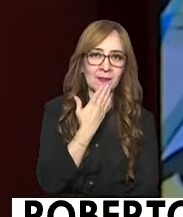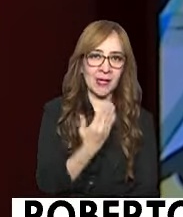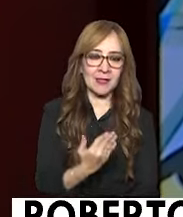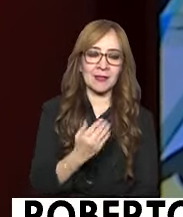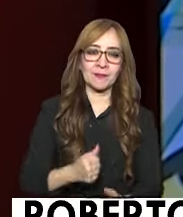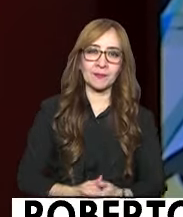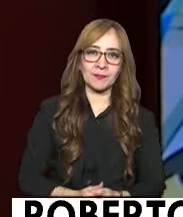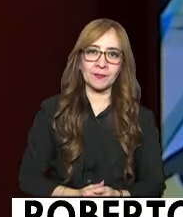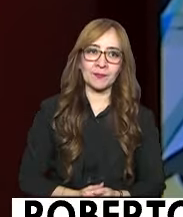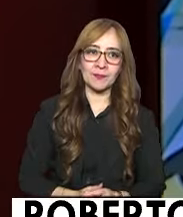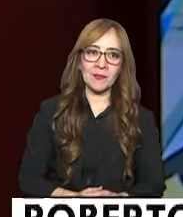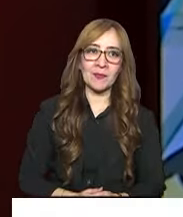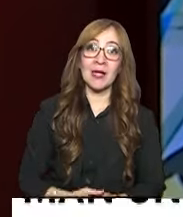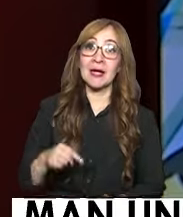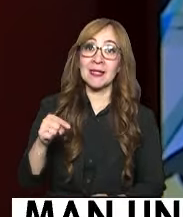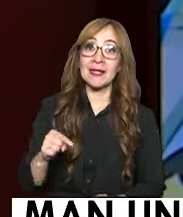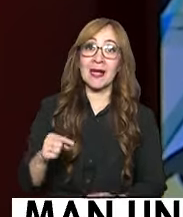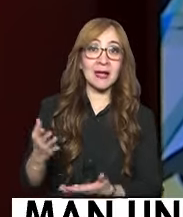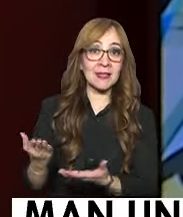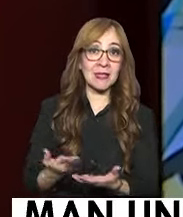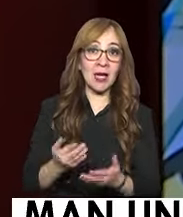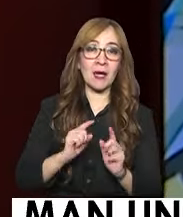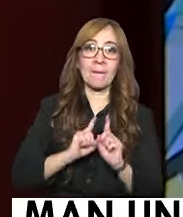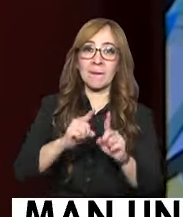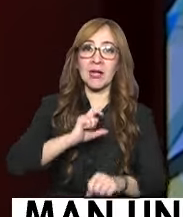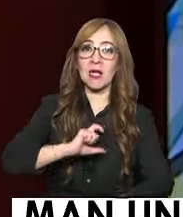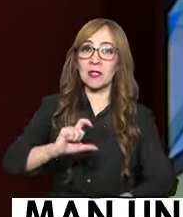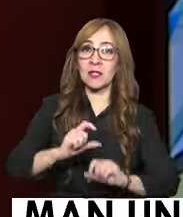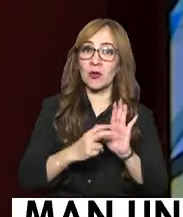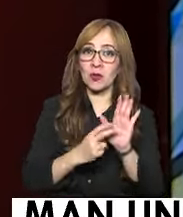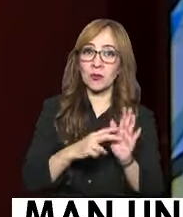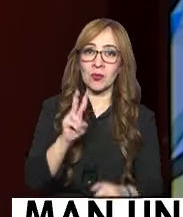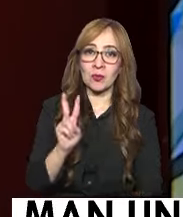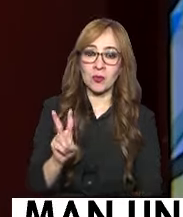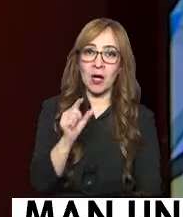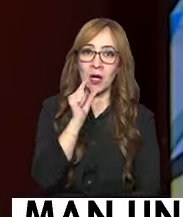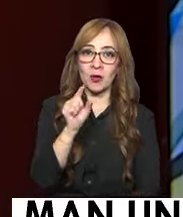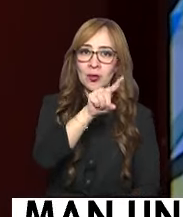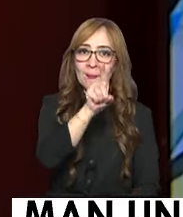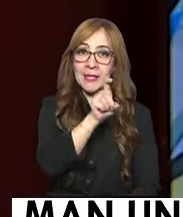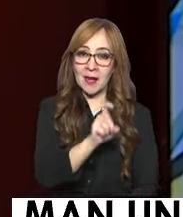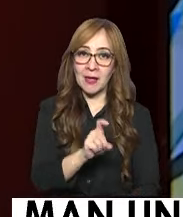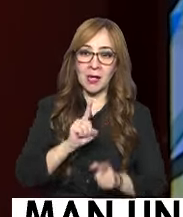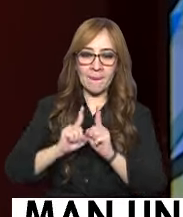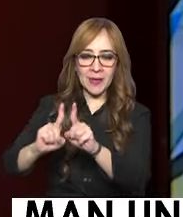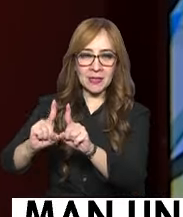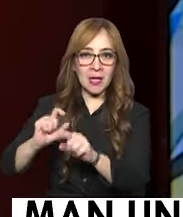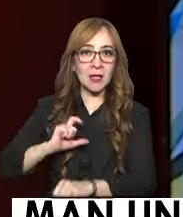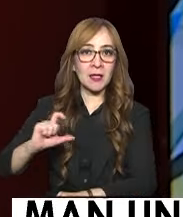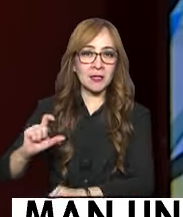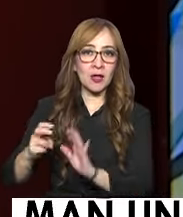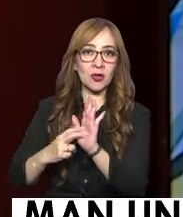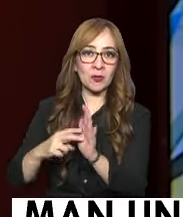baik sekarang kami persilakan kepada pasangan calon nomor urut du untuk bertanya kepada pasangan calon nomor